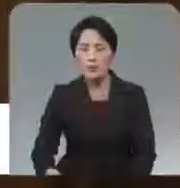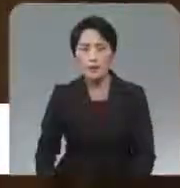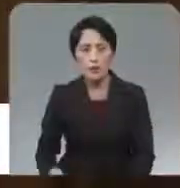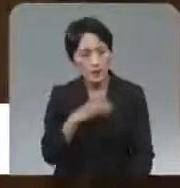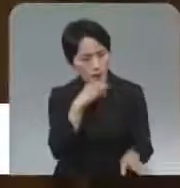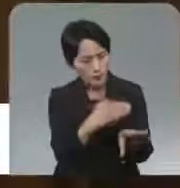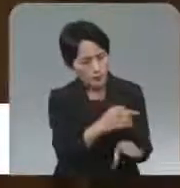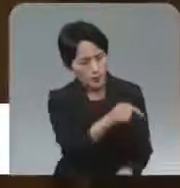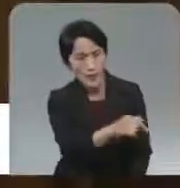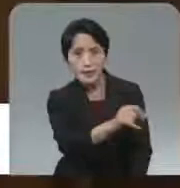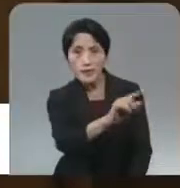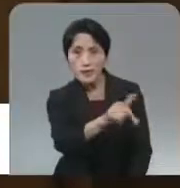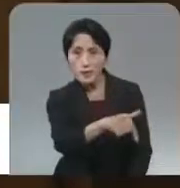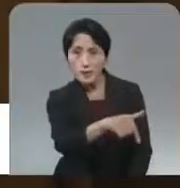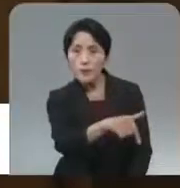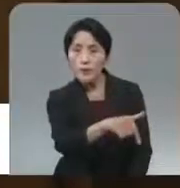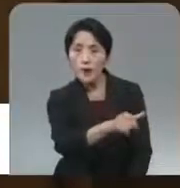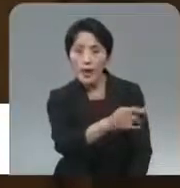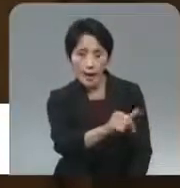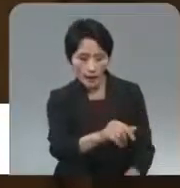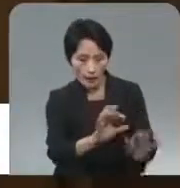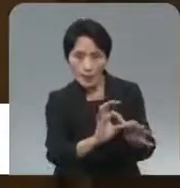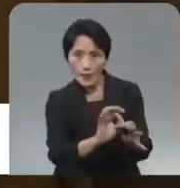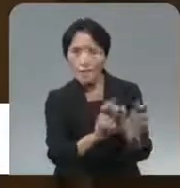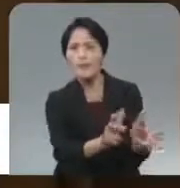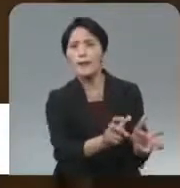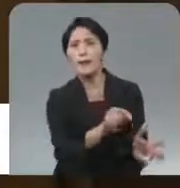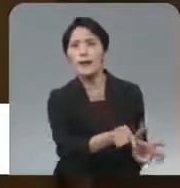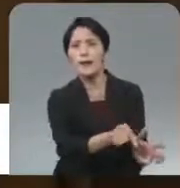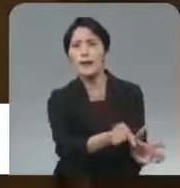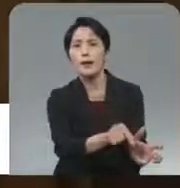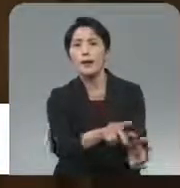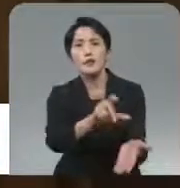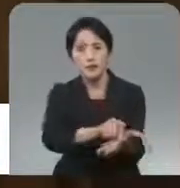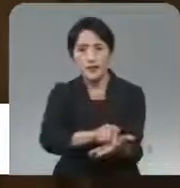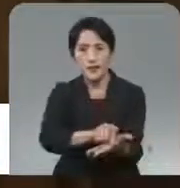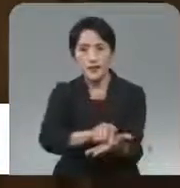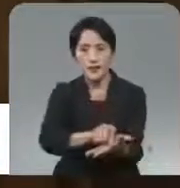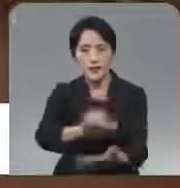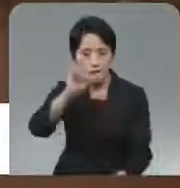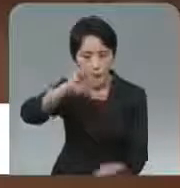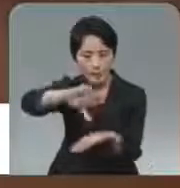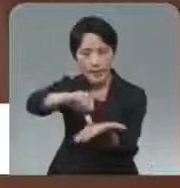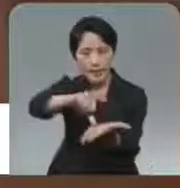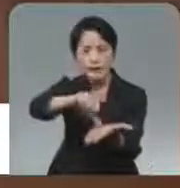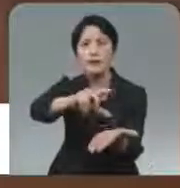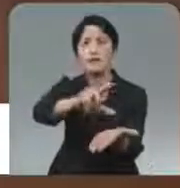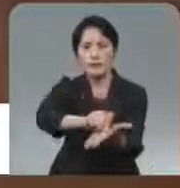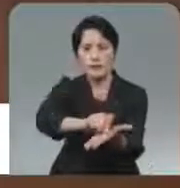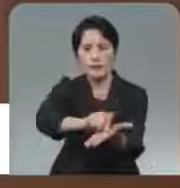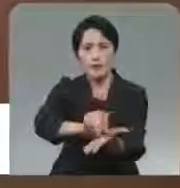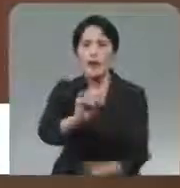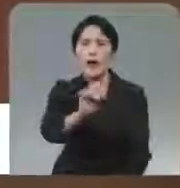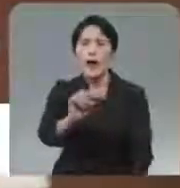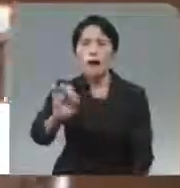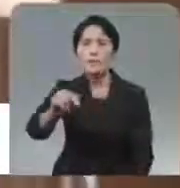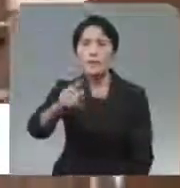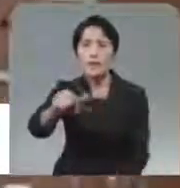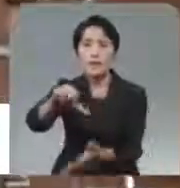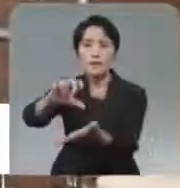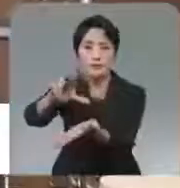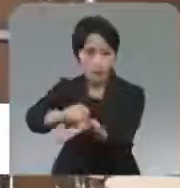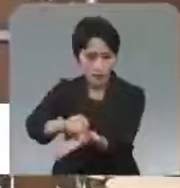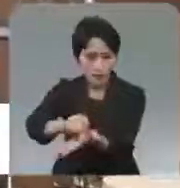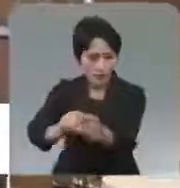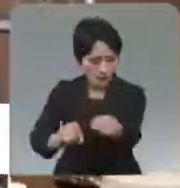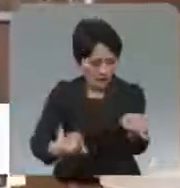还有迹象显示北韩从2021年2月中旬至7月初运转5兆瓦核反应堆附近的乏燃